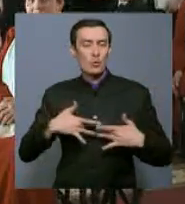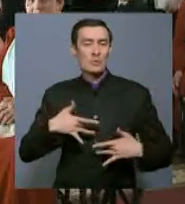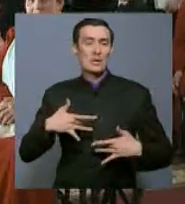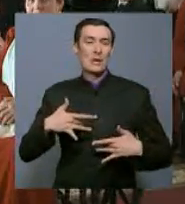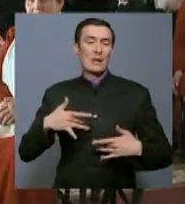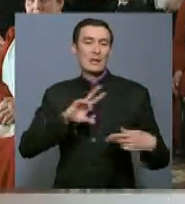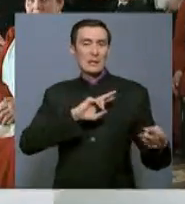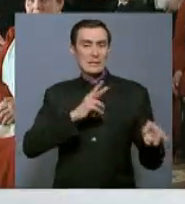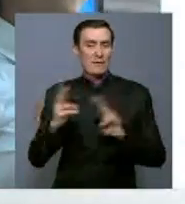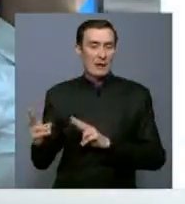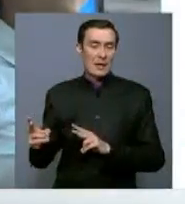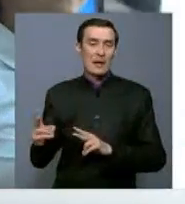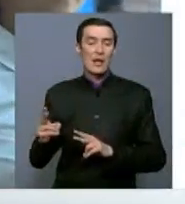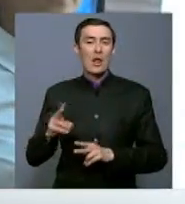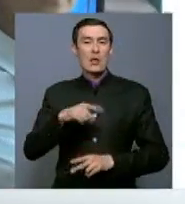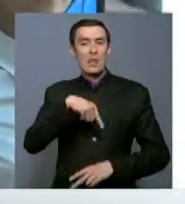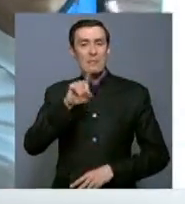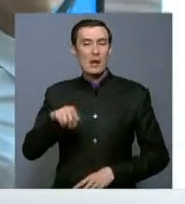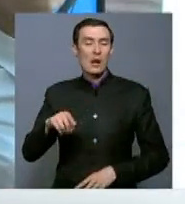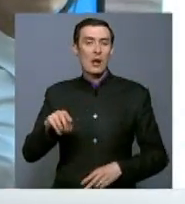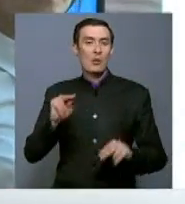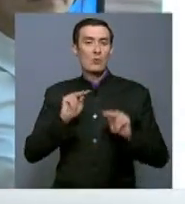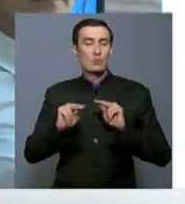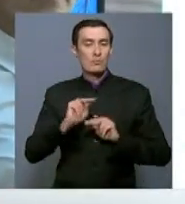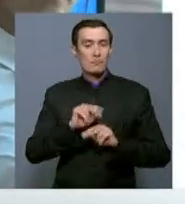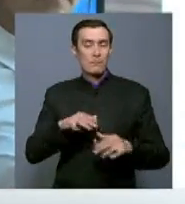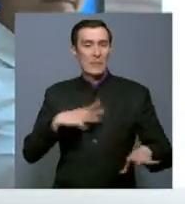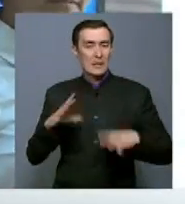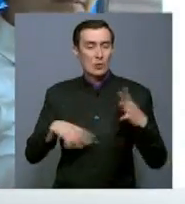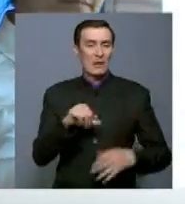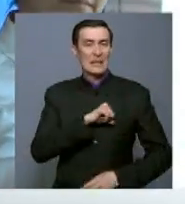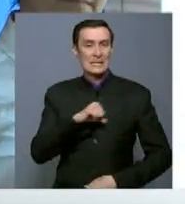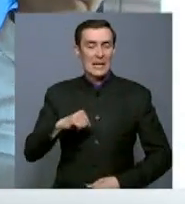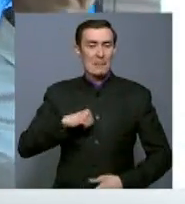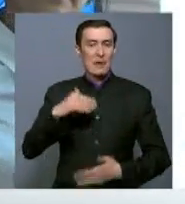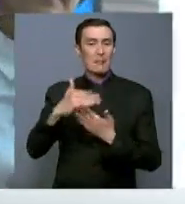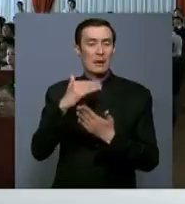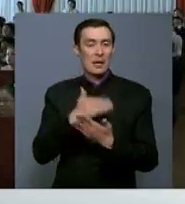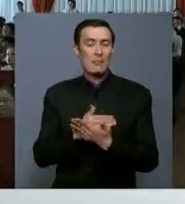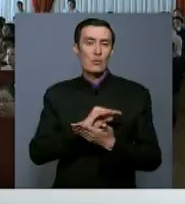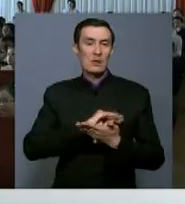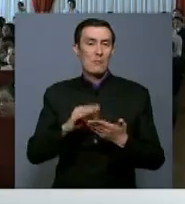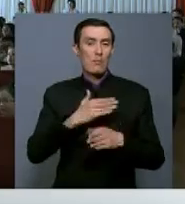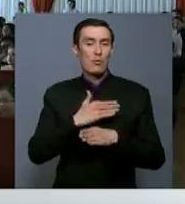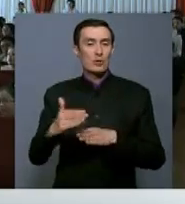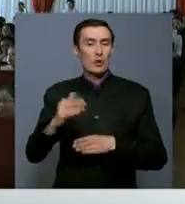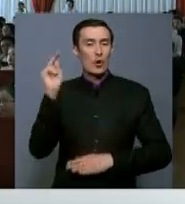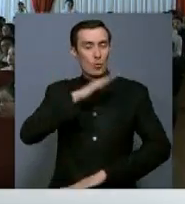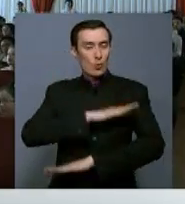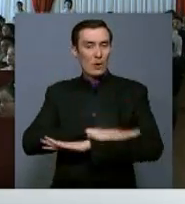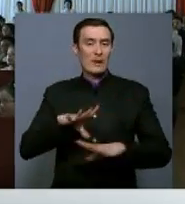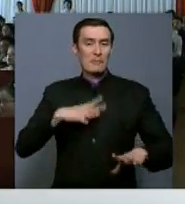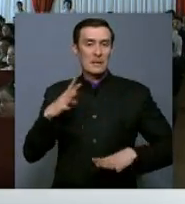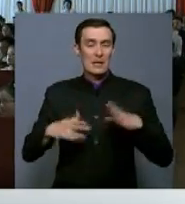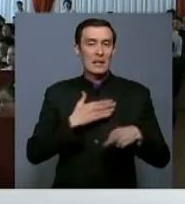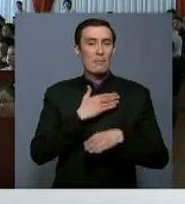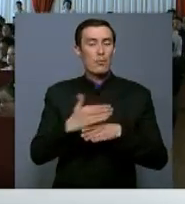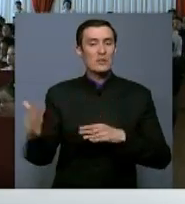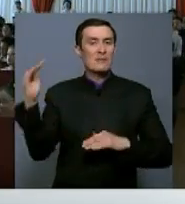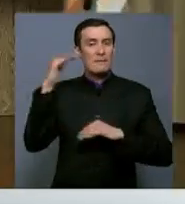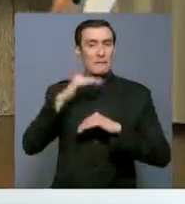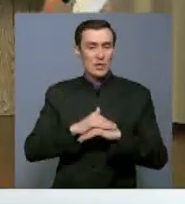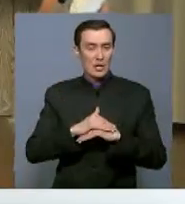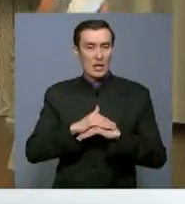художественной самодеятельности. Все номера ученики подготовили сами. Концертную программу разрабатывали после уроков, репетировали до позднего